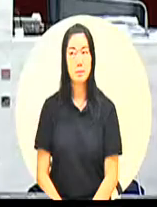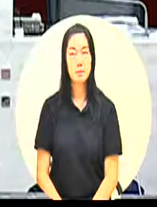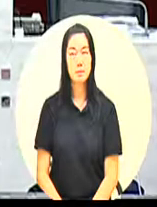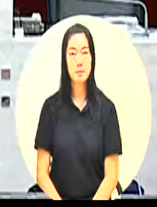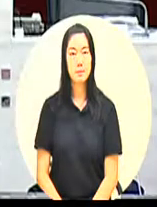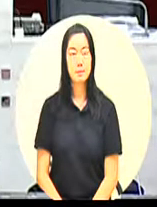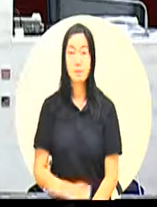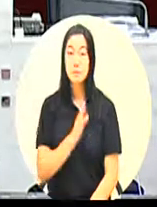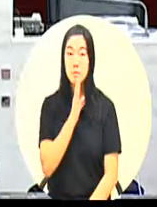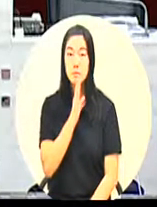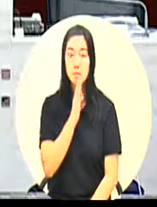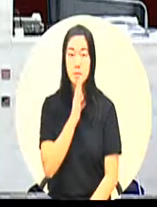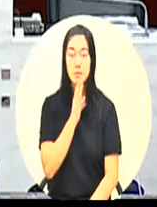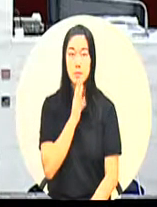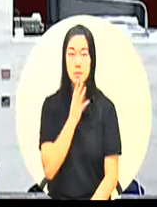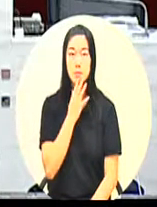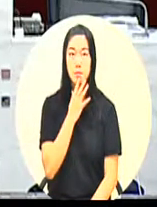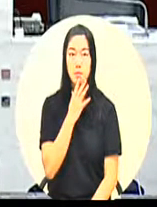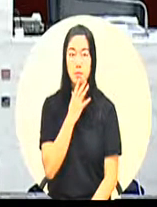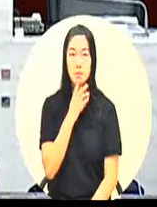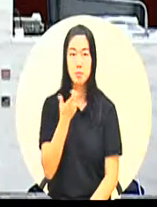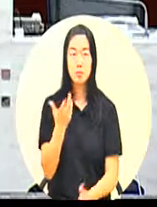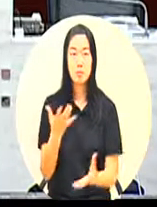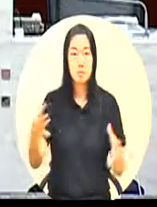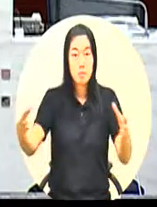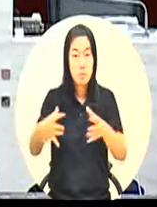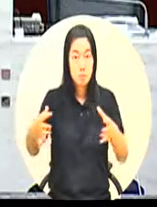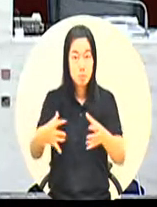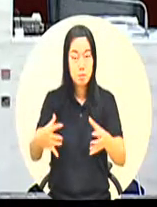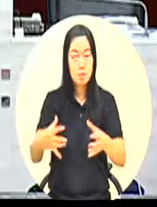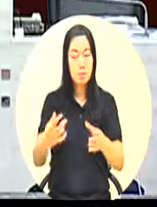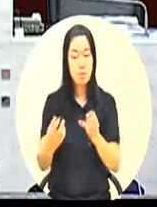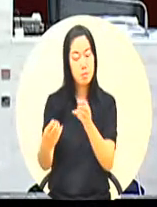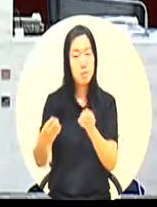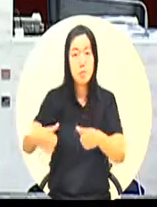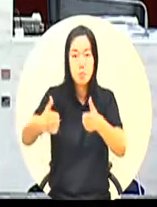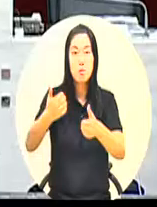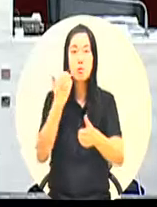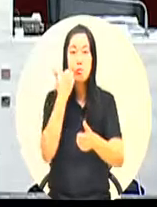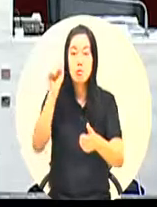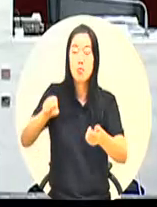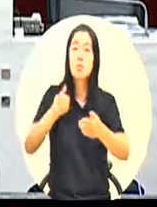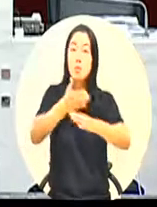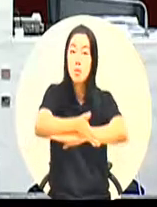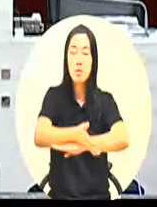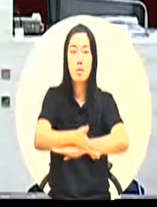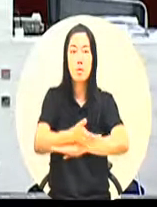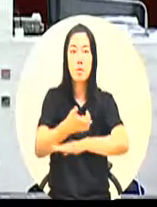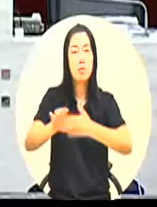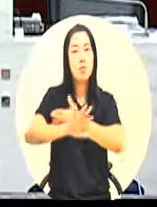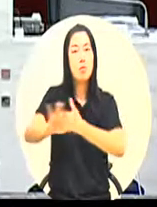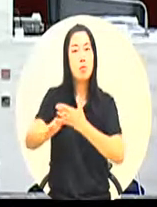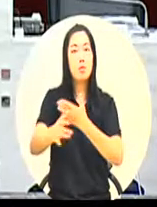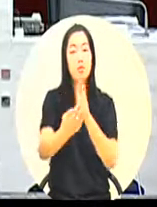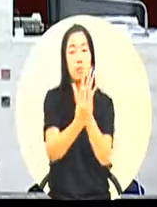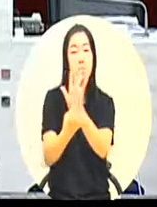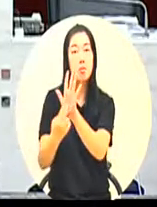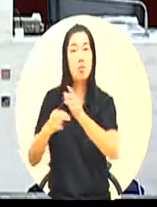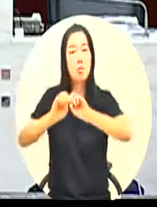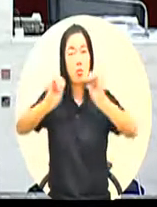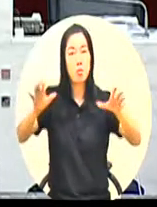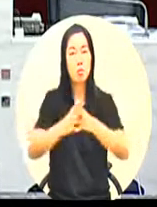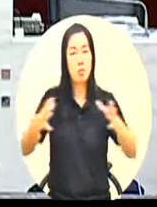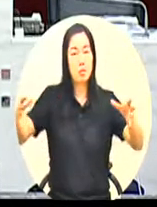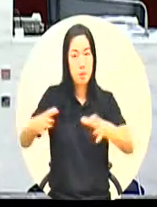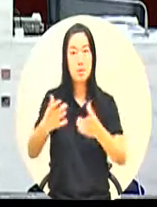是否可以共用同一个版本？那如果通过的话，我们对外说这是共同